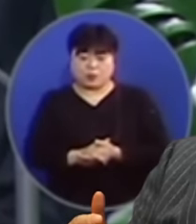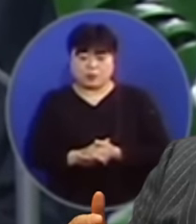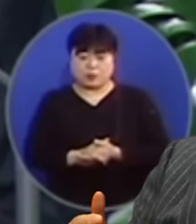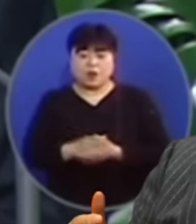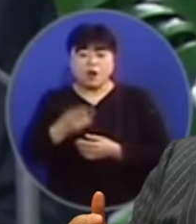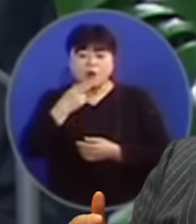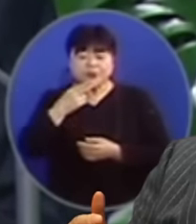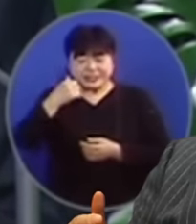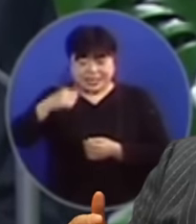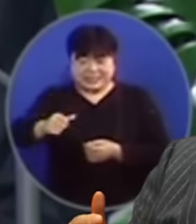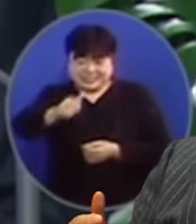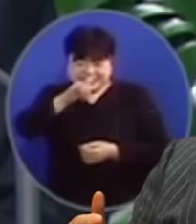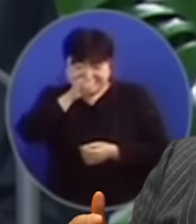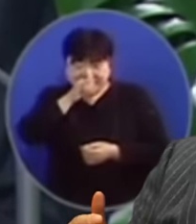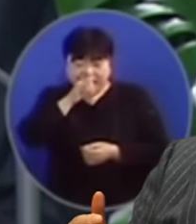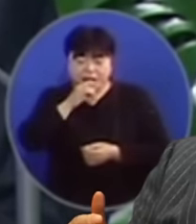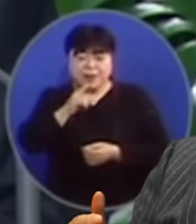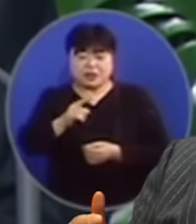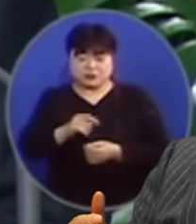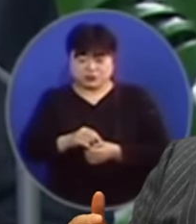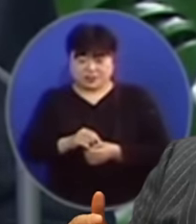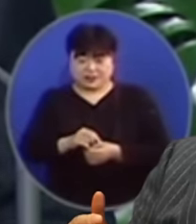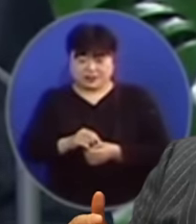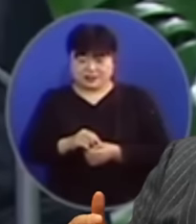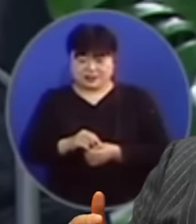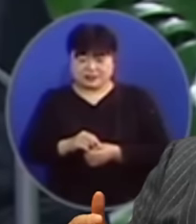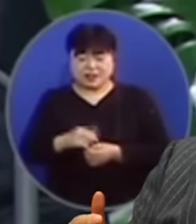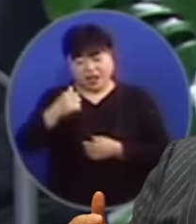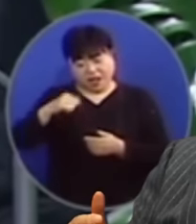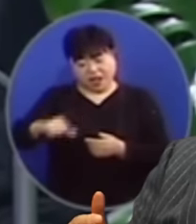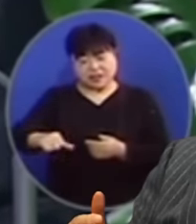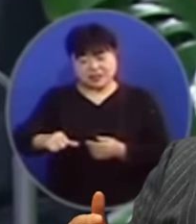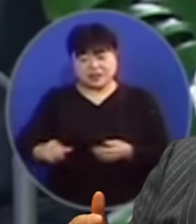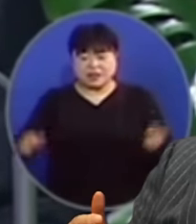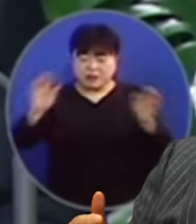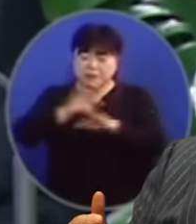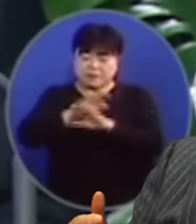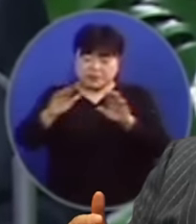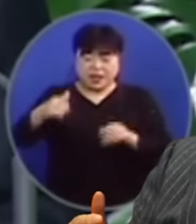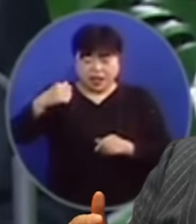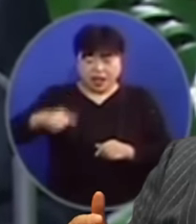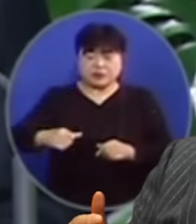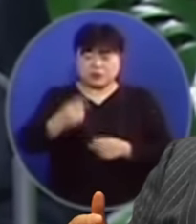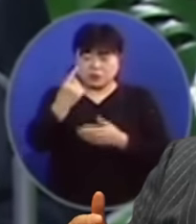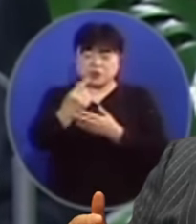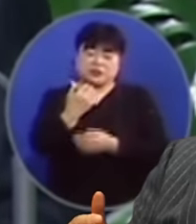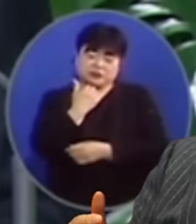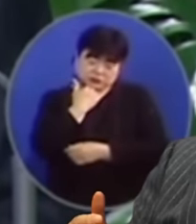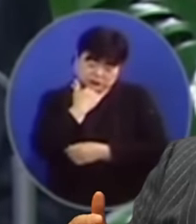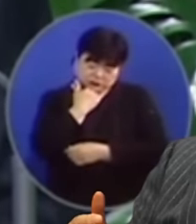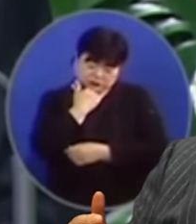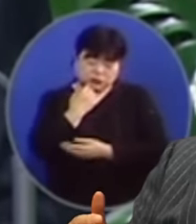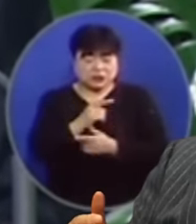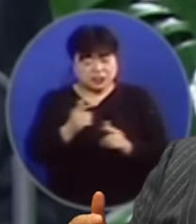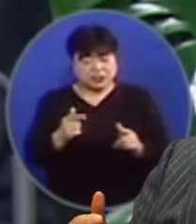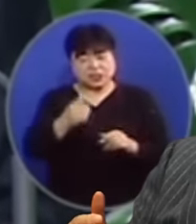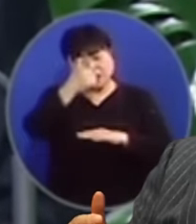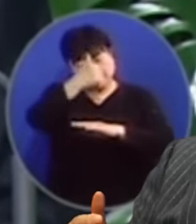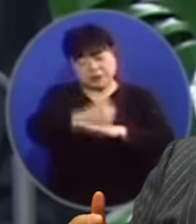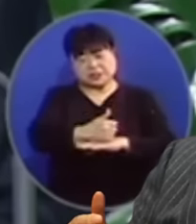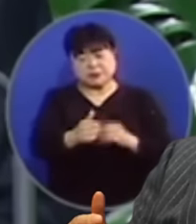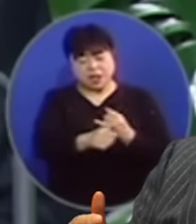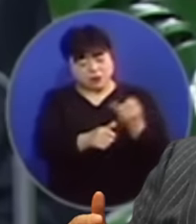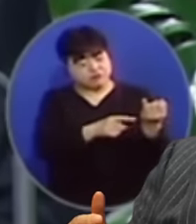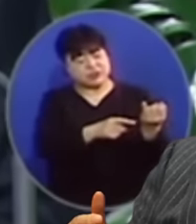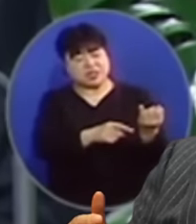없는 아들이 있는 것처럼 했으면 좋을 텐데 그렇지 않고 늘 아들 밤이나 낮이나 아들이 오기를 기다리고 안 오니까 나중에 아내를